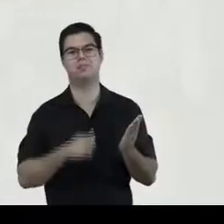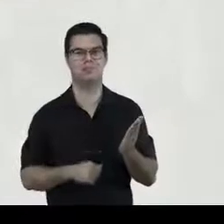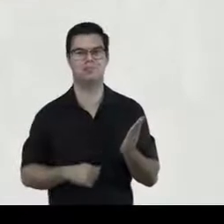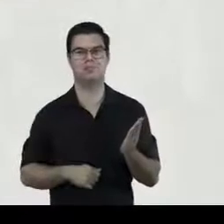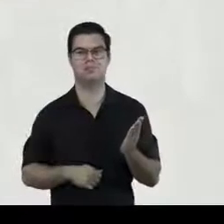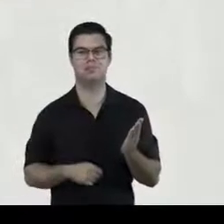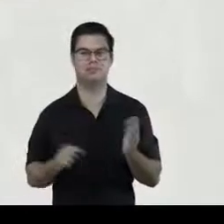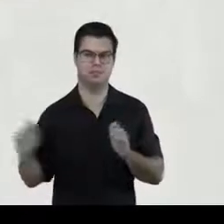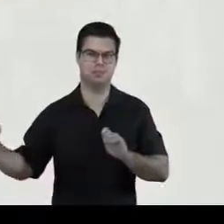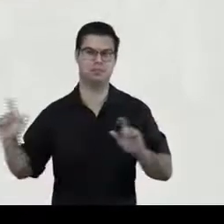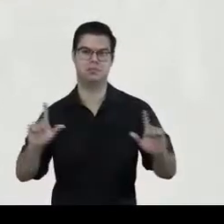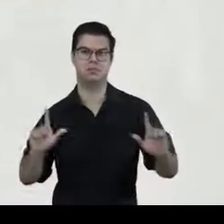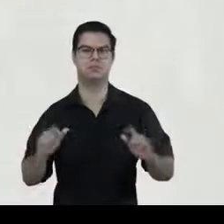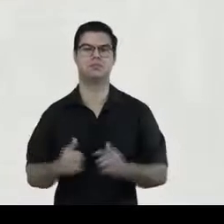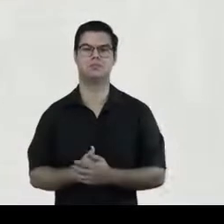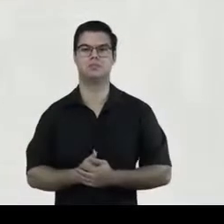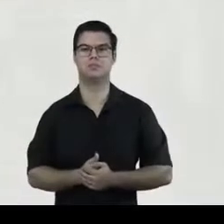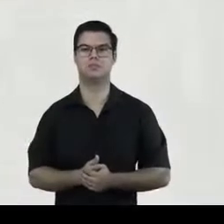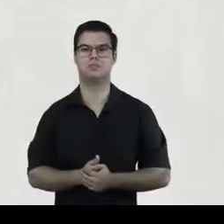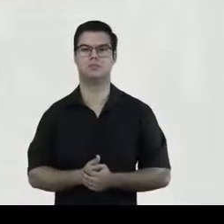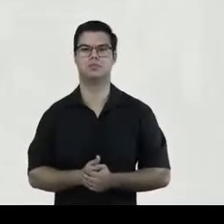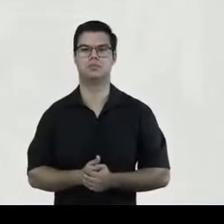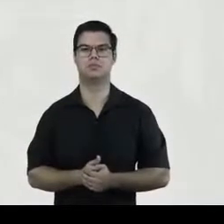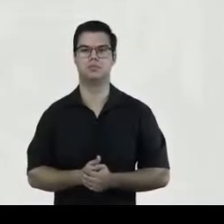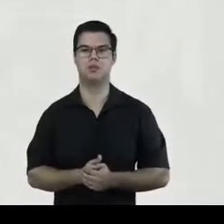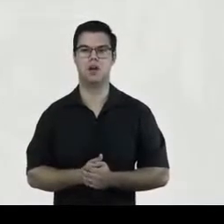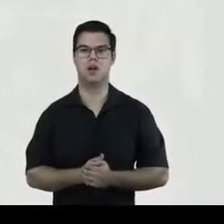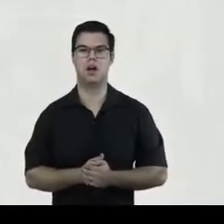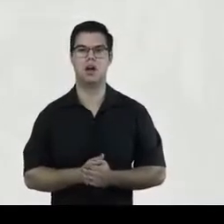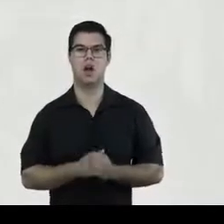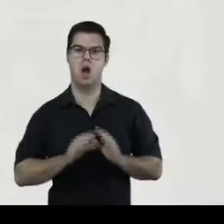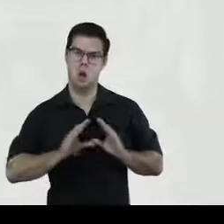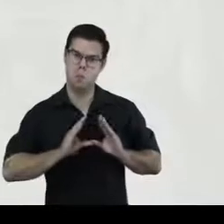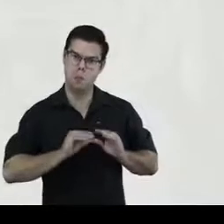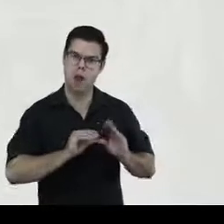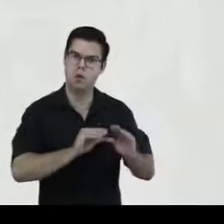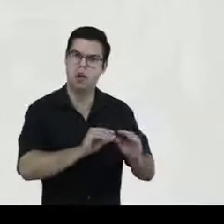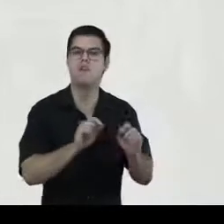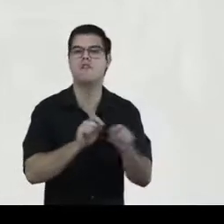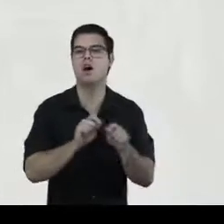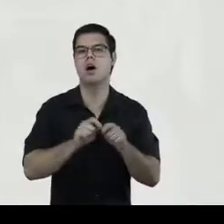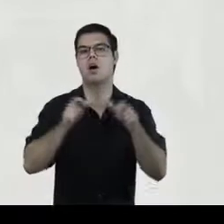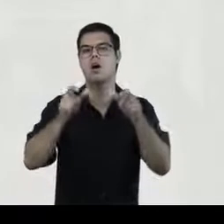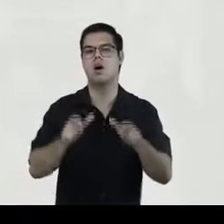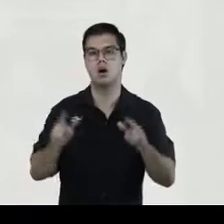Donc, la manipulation a été faite certainement à Paris entre 1830 et 1840.